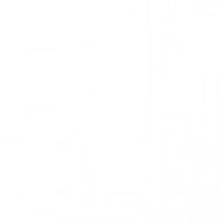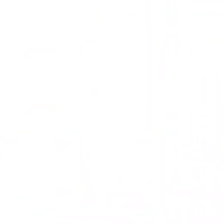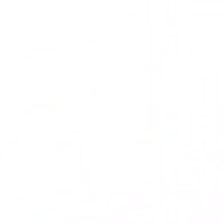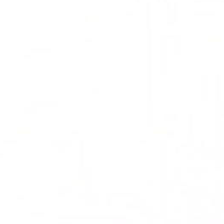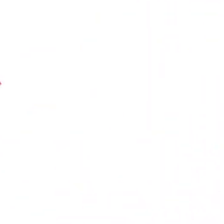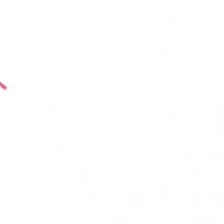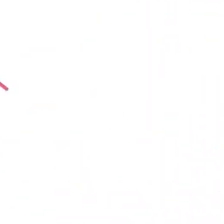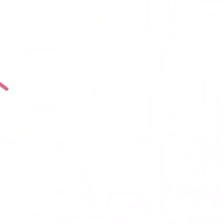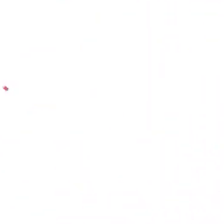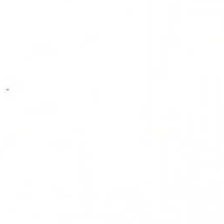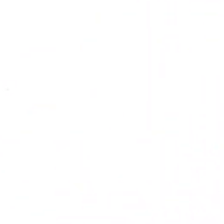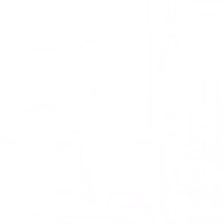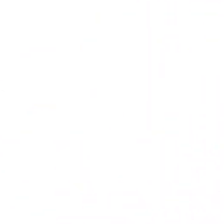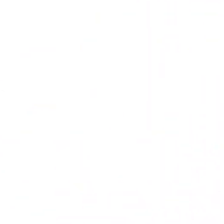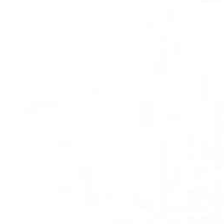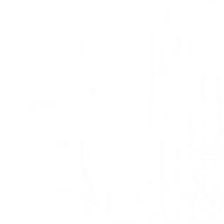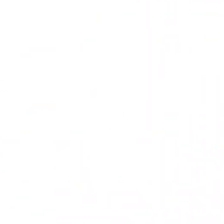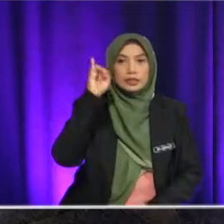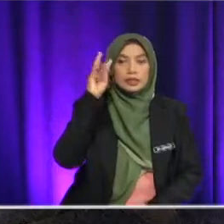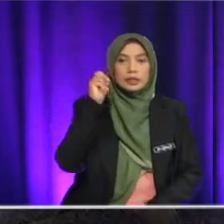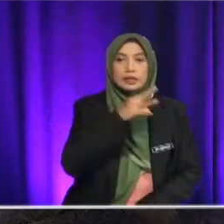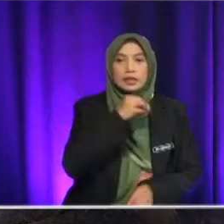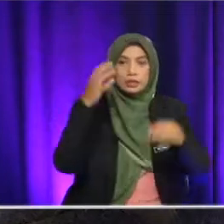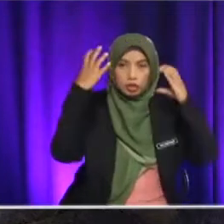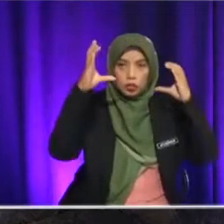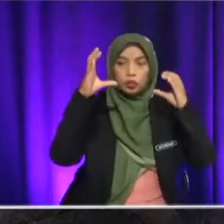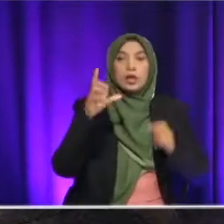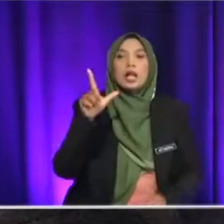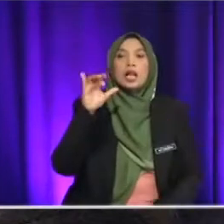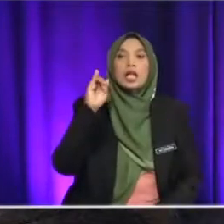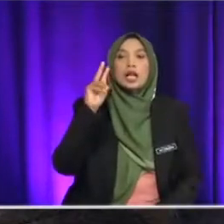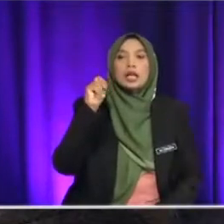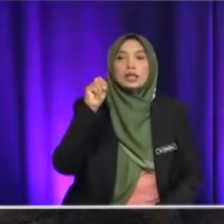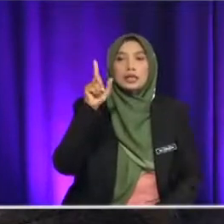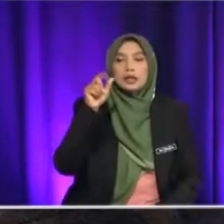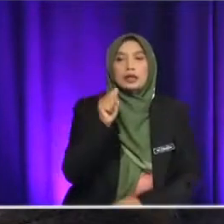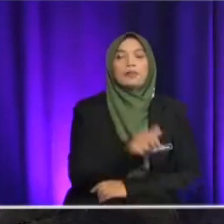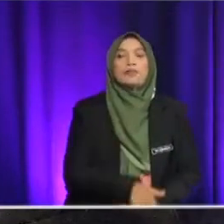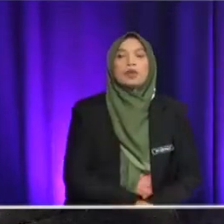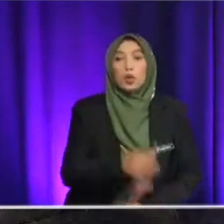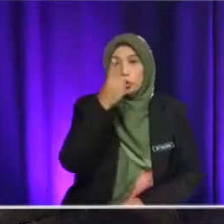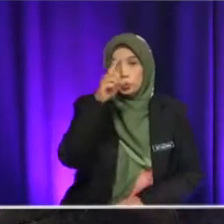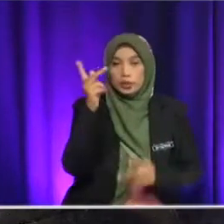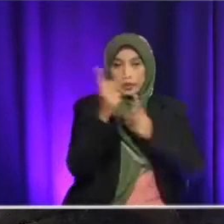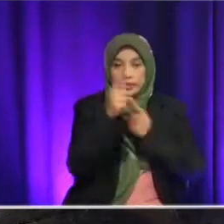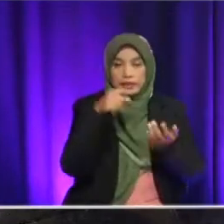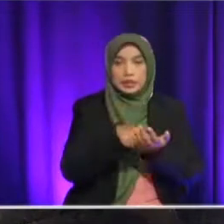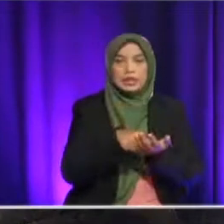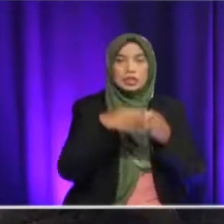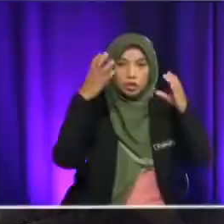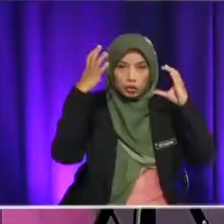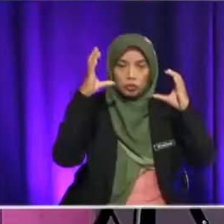Kidi TV KPM. Dan saya ambil ya untuk ya, silakan, cikgu. Kali ini Cikgu Linda nak berkongsi